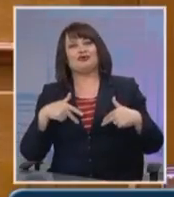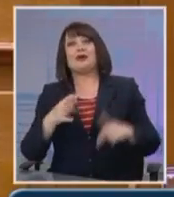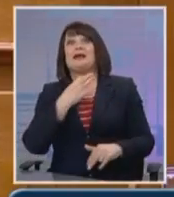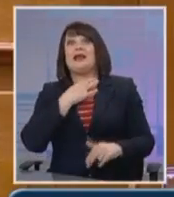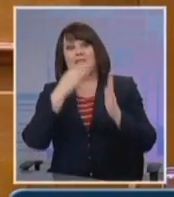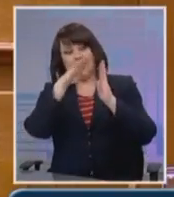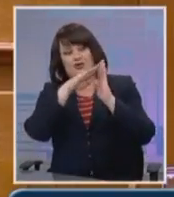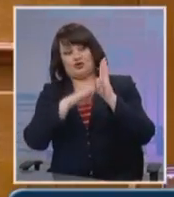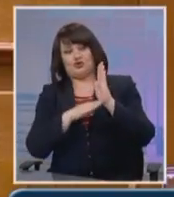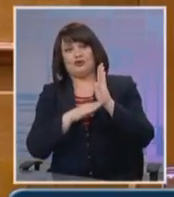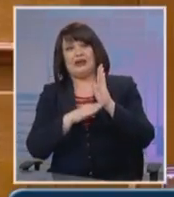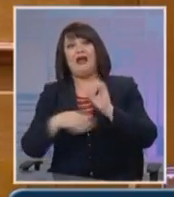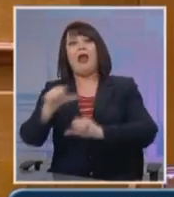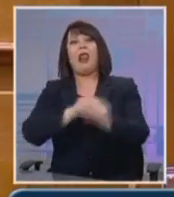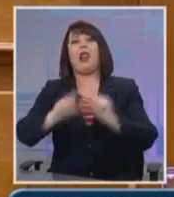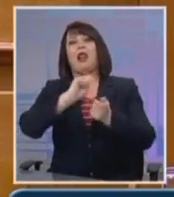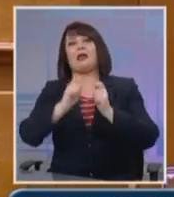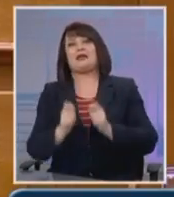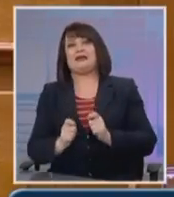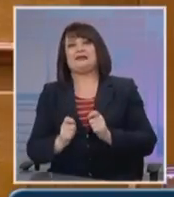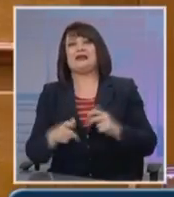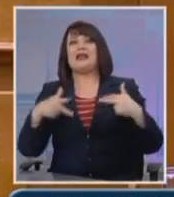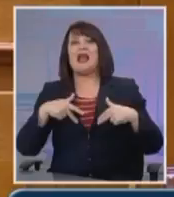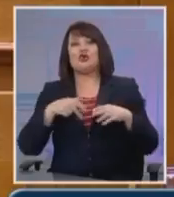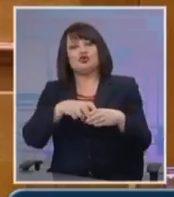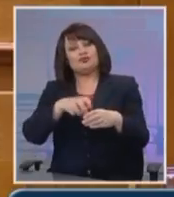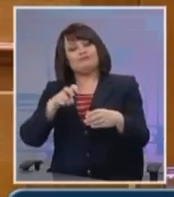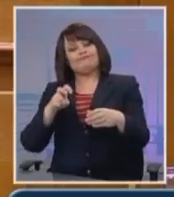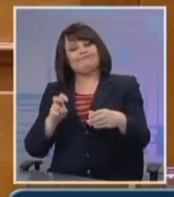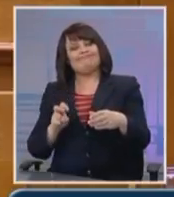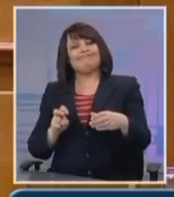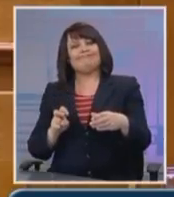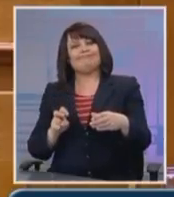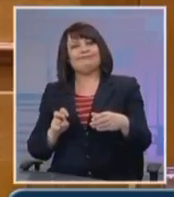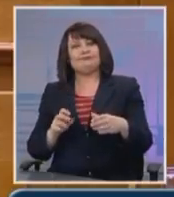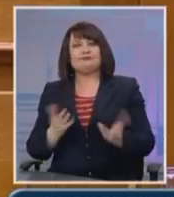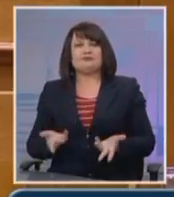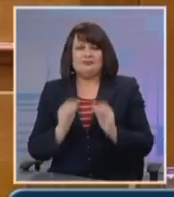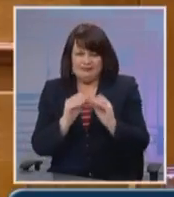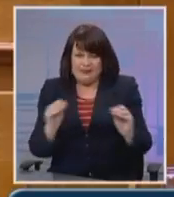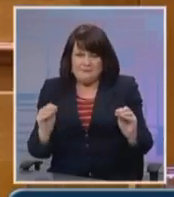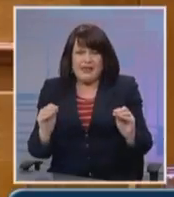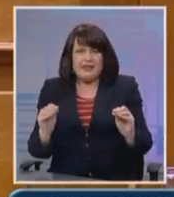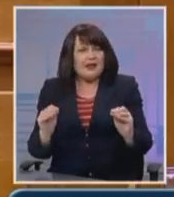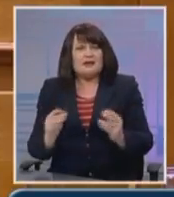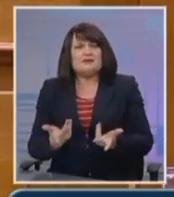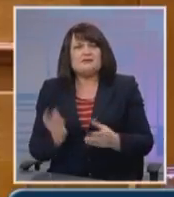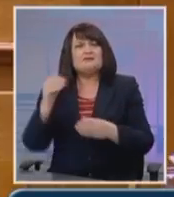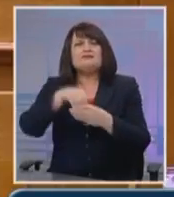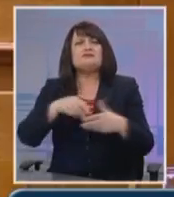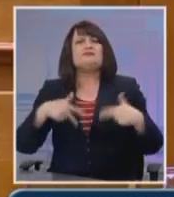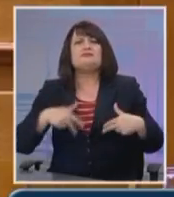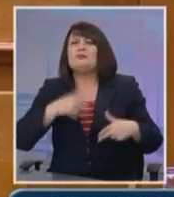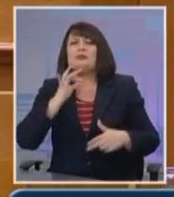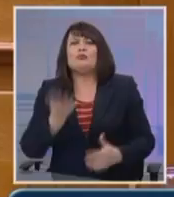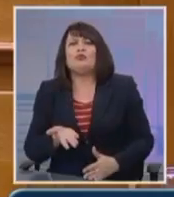σειρά από ριζικές αλλαγές. Απόσυρση του κράτους από παιδεία που δεν δικαιολογείται επαρκώς η παρουσία του για